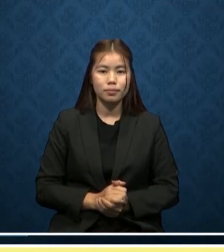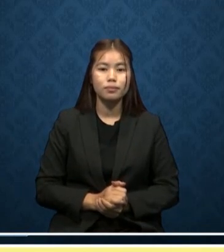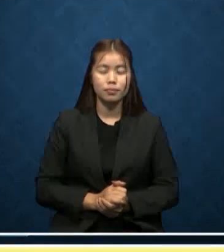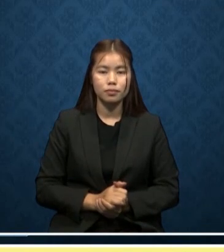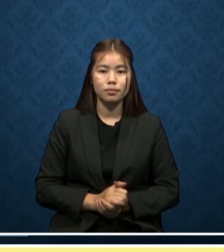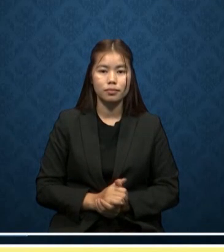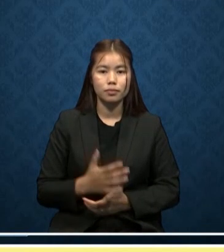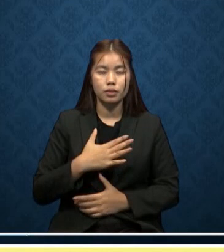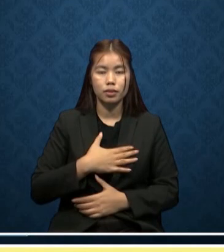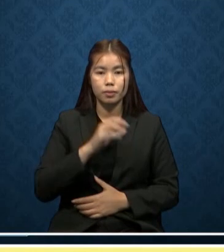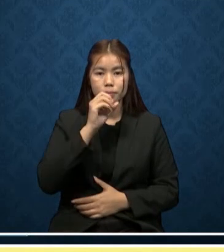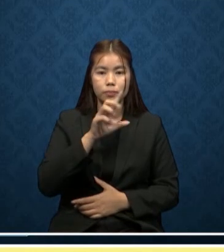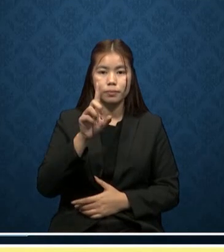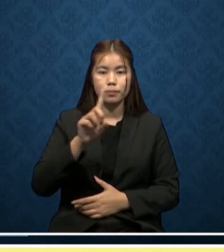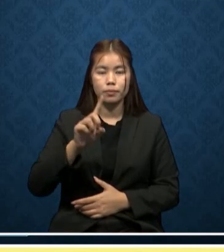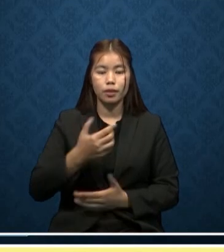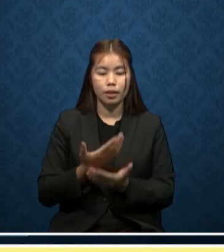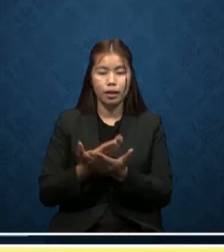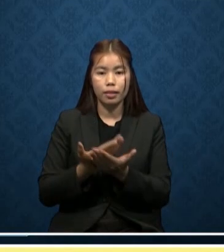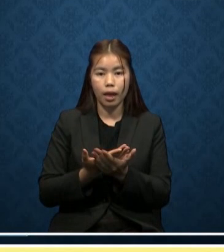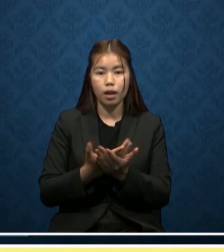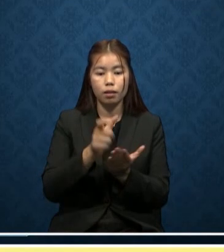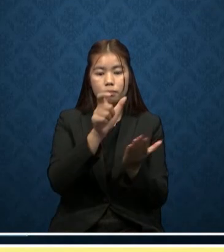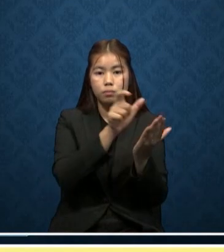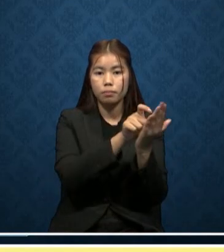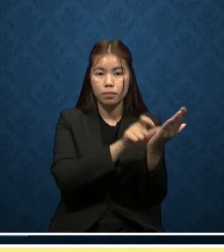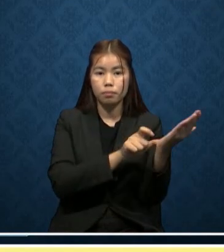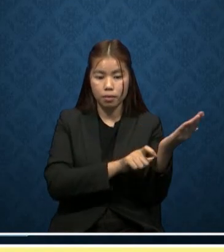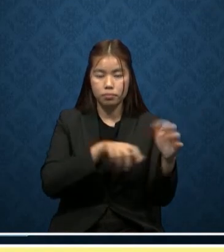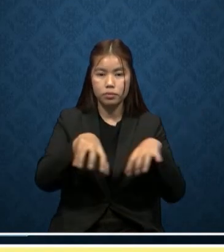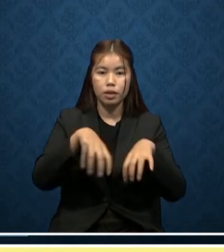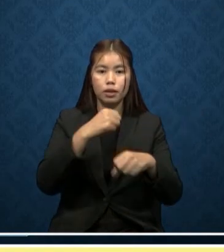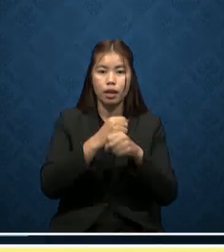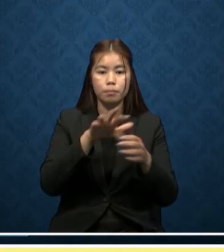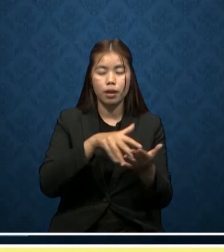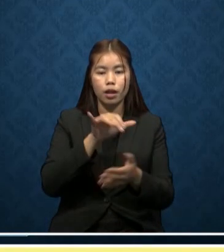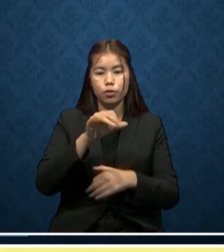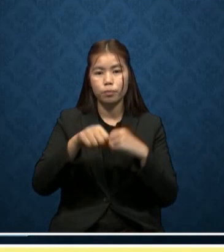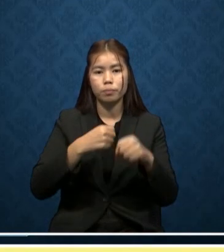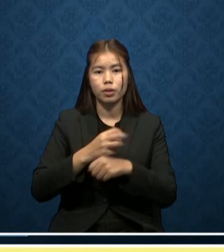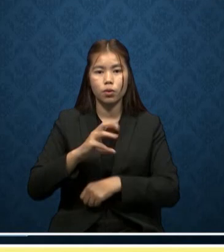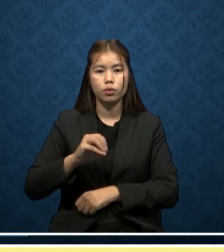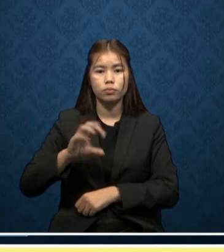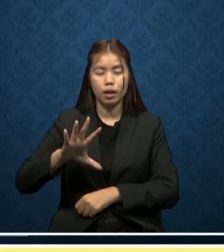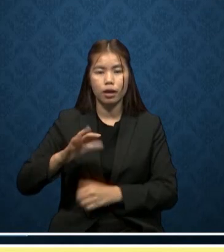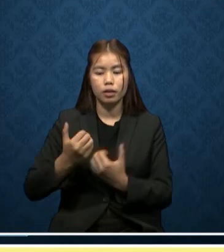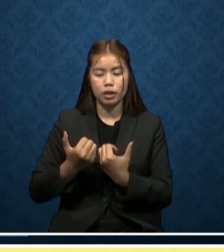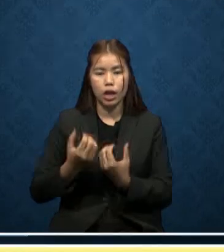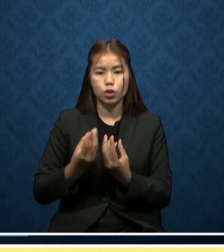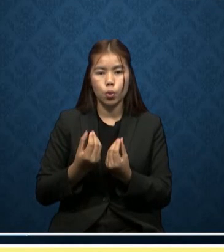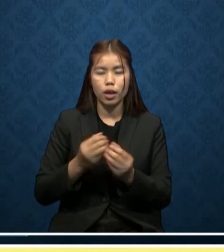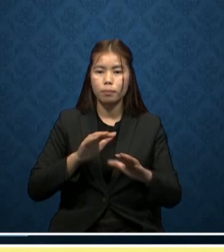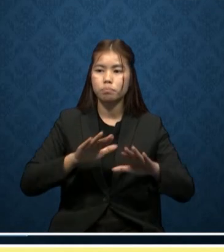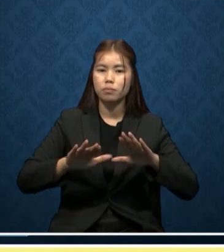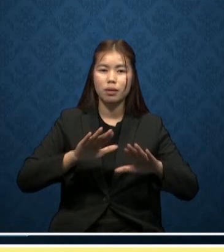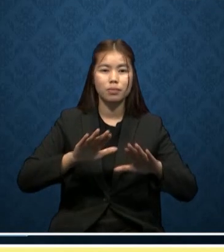ที่เราจะบอกก็คือเพราะฉะนั้นงบประมาณที่ลงไปในการจัดทำยุทธศาสตร์ในปี 65เนี่ยมันมีตัวเลขอยู่ที่